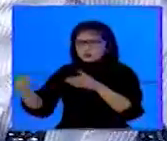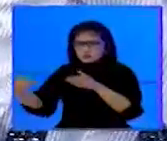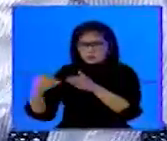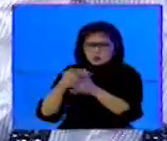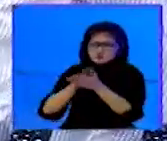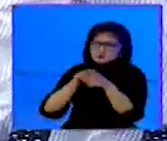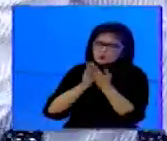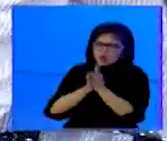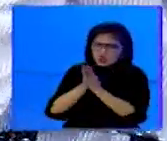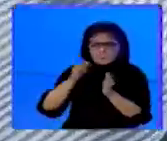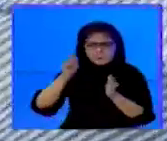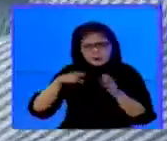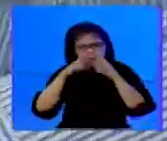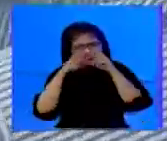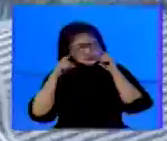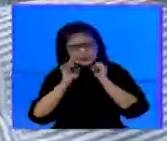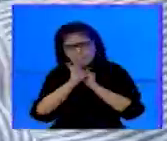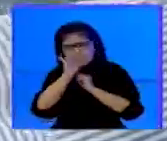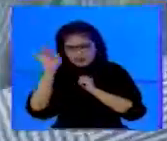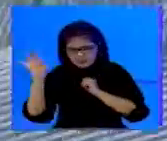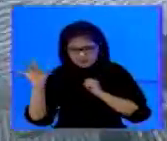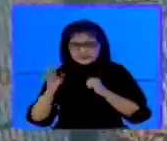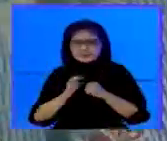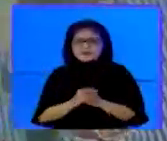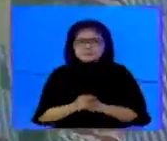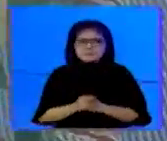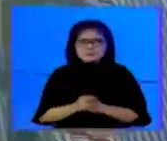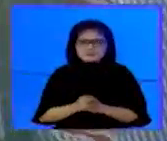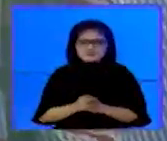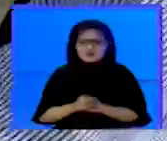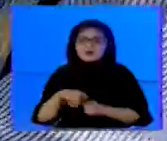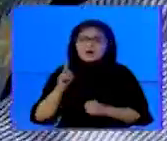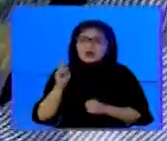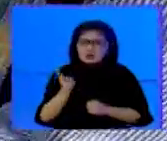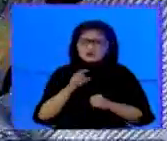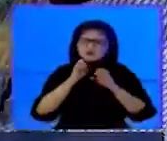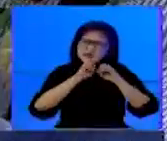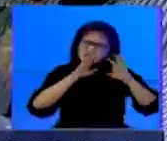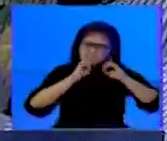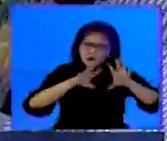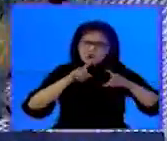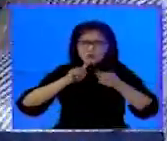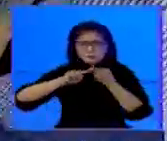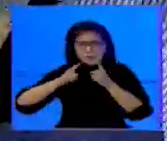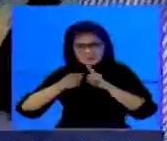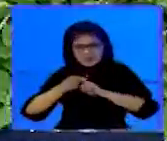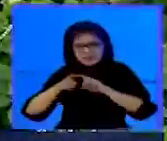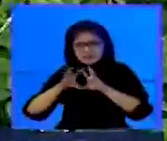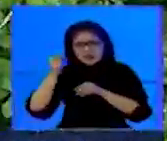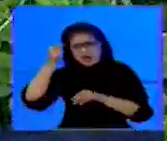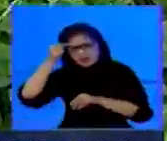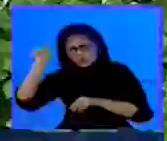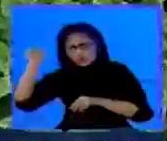sebagainya. Kedua, bagaimana dia saling mengingatkan antara teman-teman kantor sendiri. Ketiga,